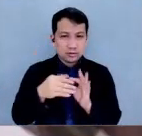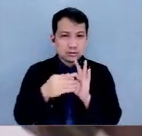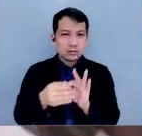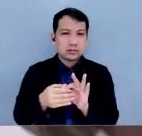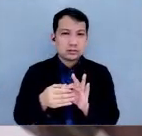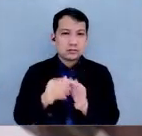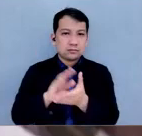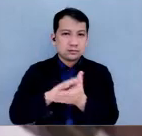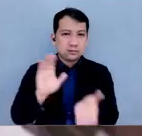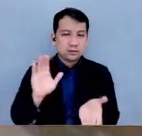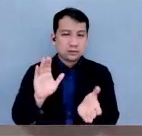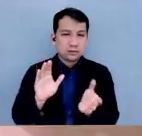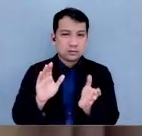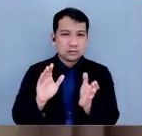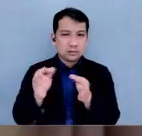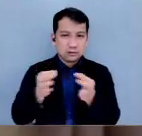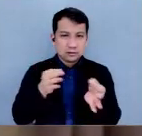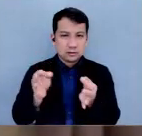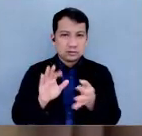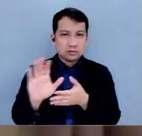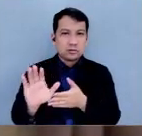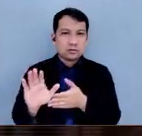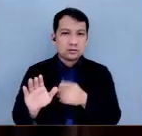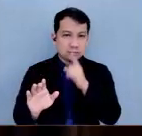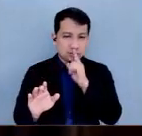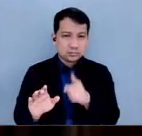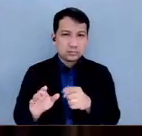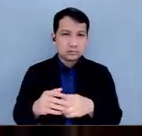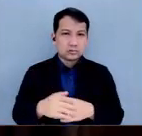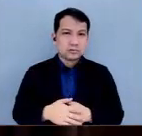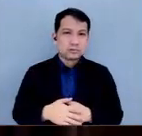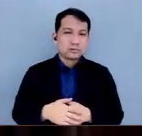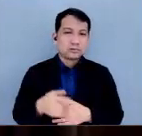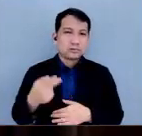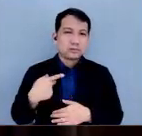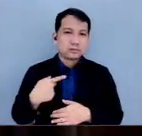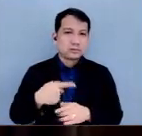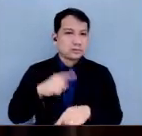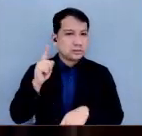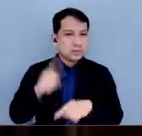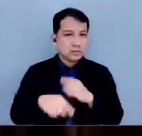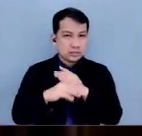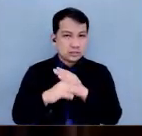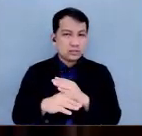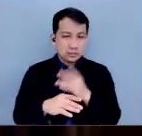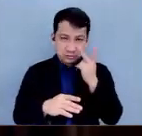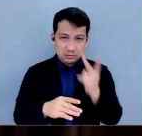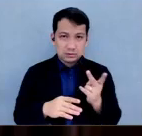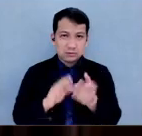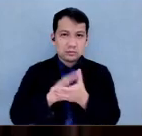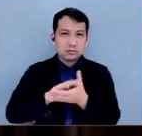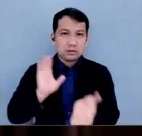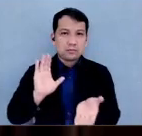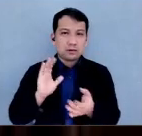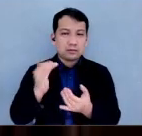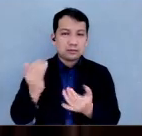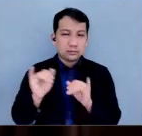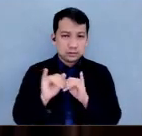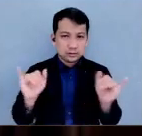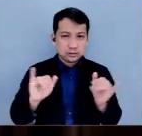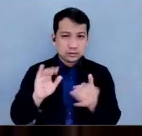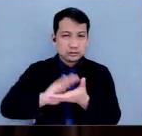bigas. Paliwanag niya. Talaga naman, hindi natin maiwasan na makita talagang nagiging problema ang